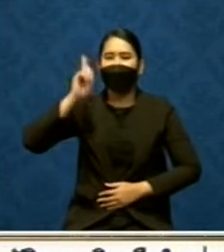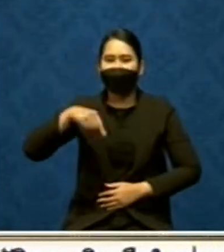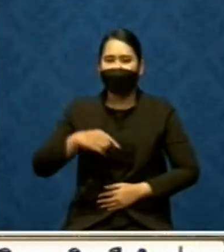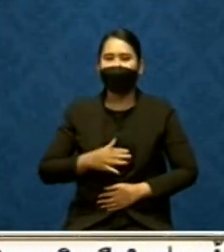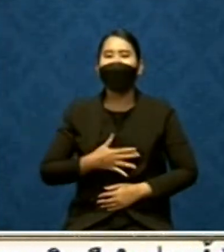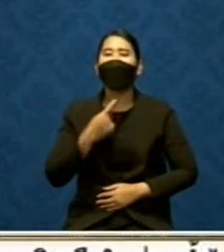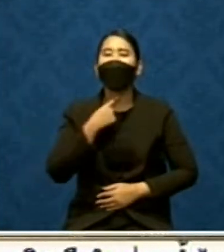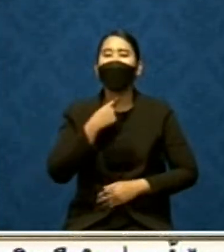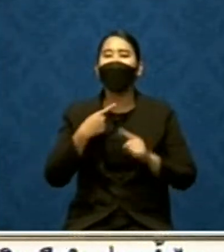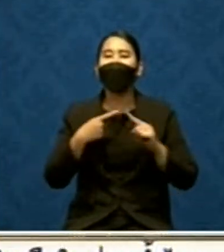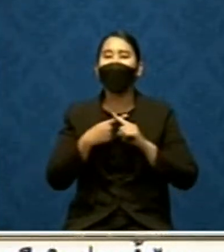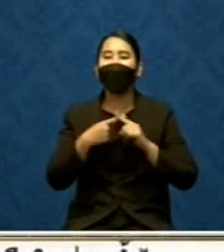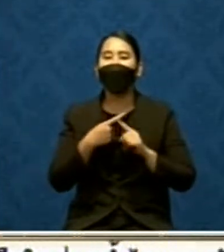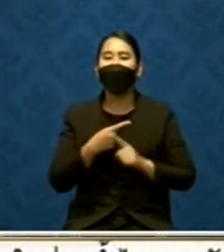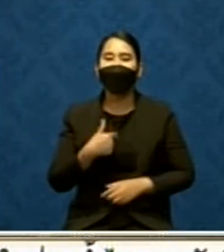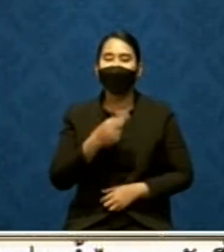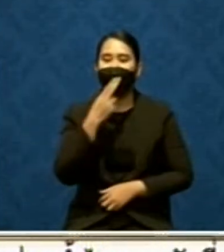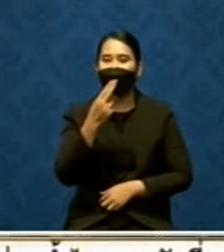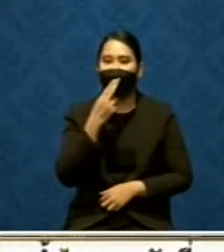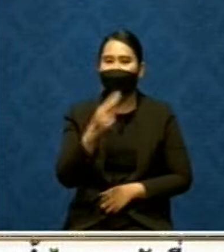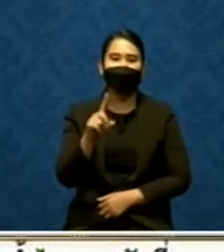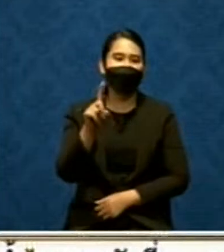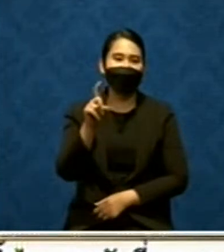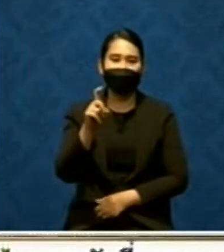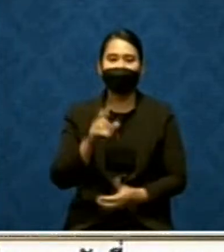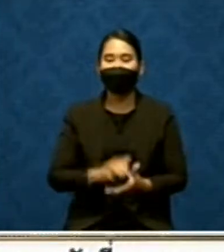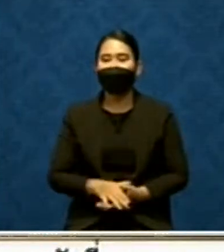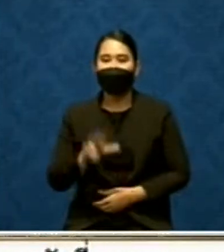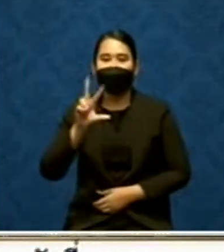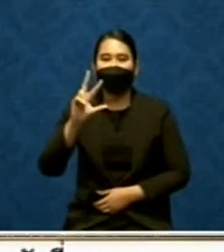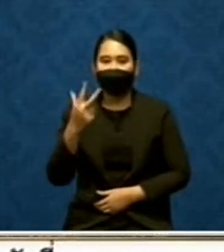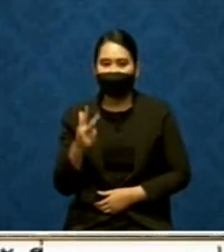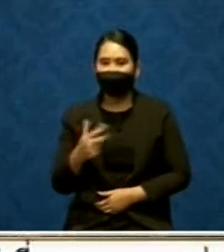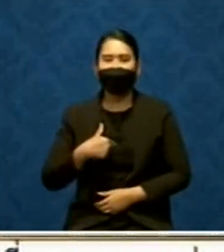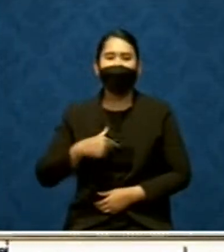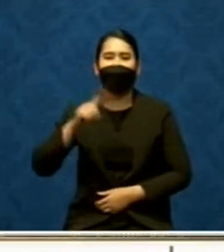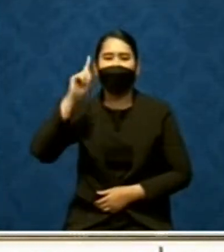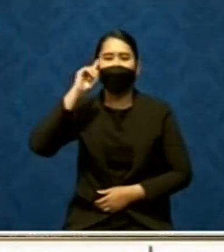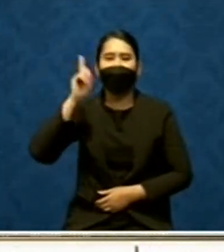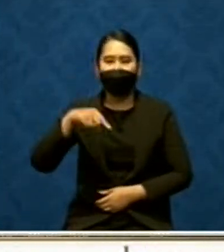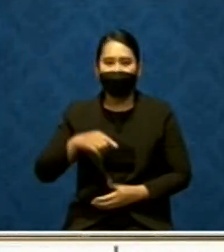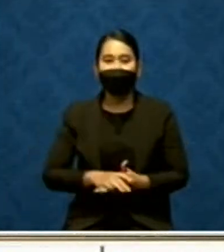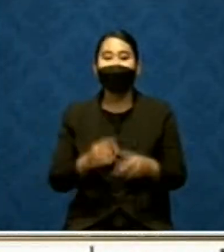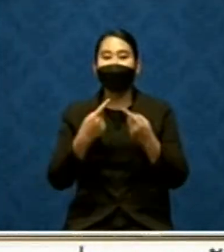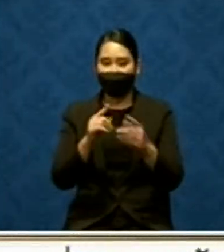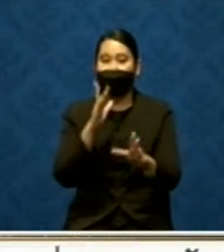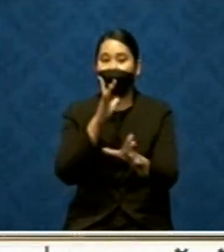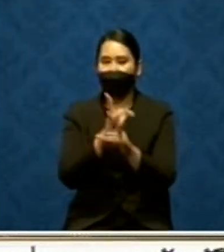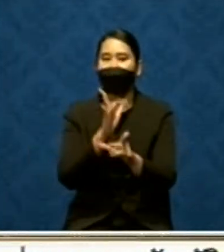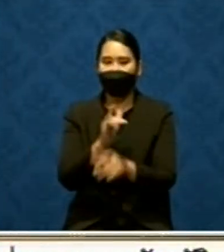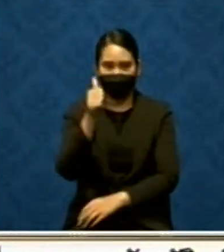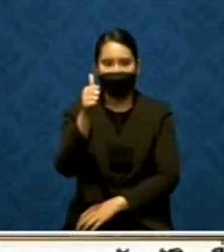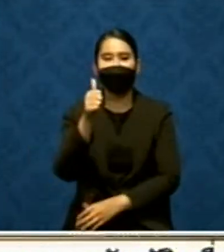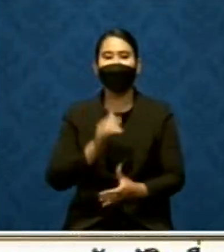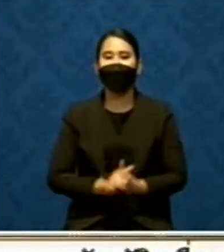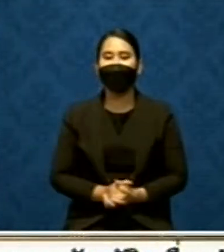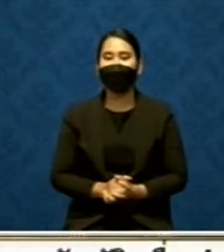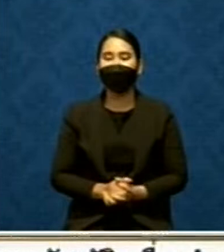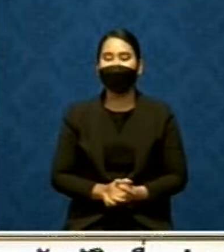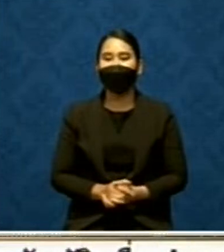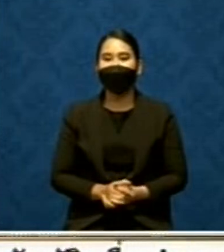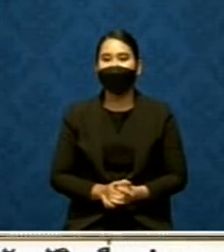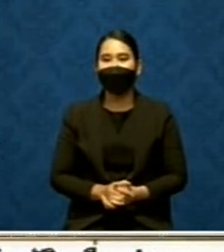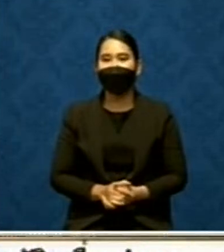คลำคอบุหรี่ไม่ได้กัญชากัญชงไม่ถนัดแต่สุราพอไหวท่านประธานที่เค